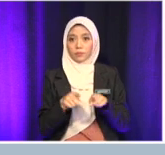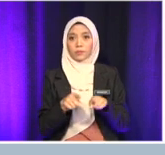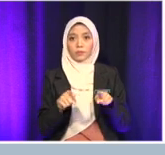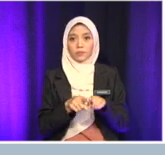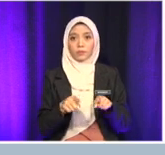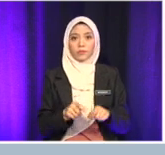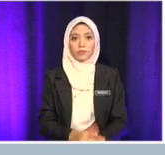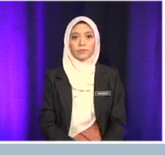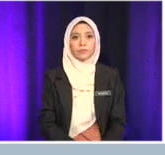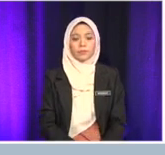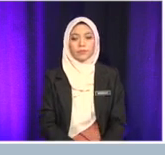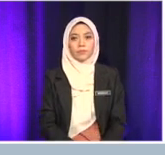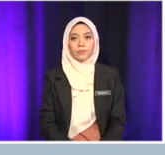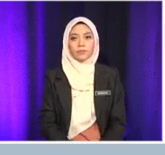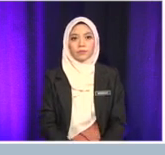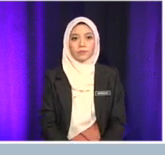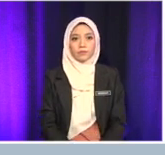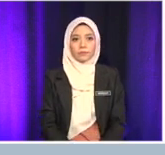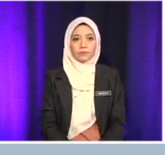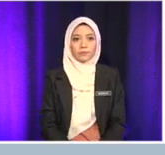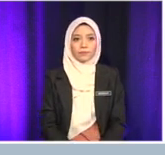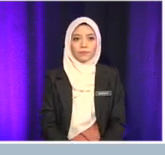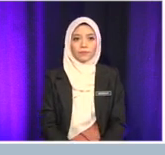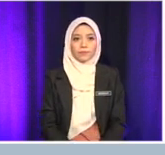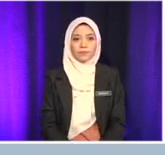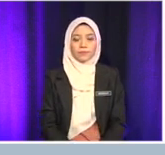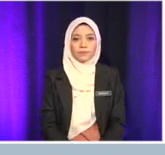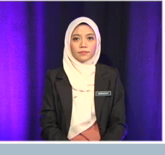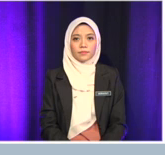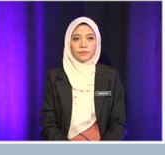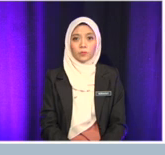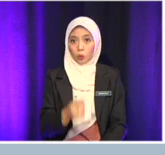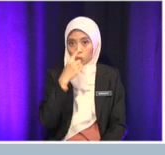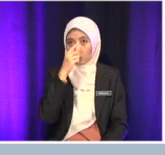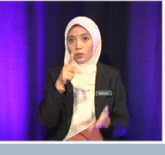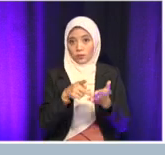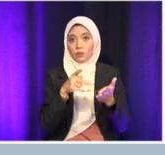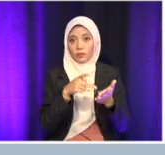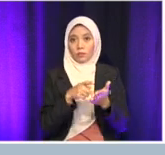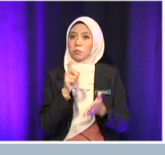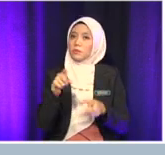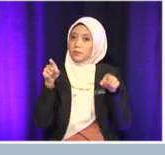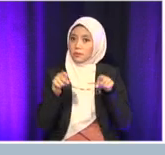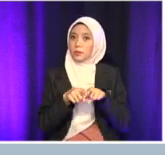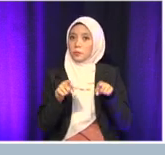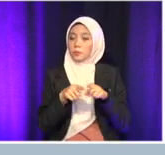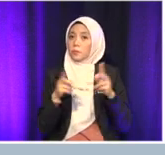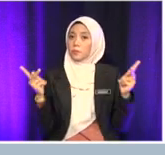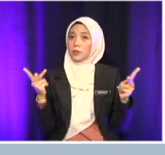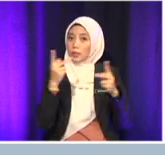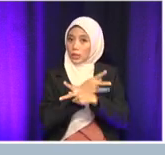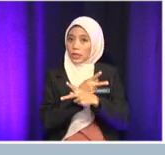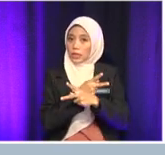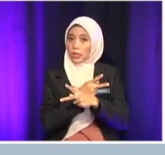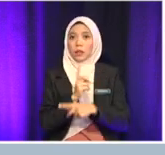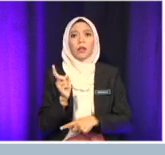X dengan x pun pekalinya tak sama jadi di sini untuk Hapuskan kita perlu sambungkan sekali mana-mana